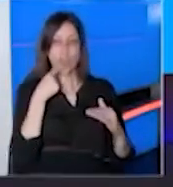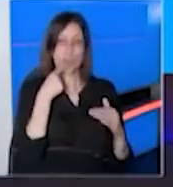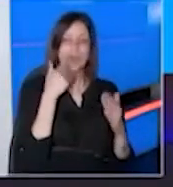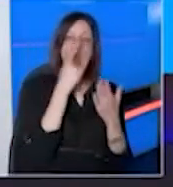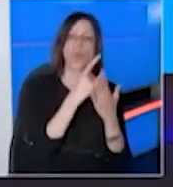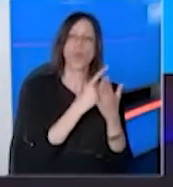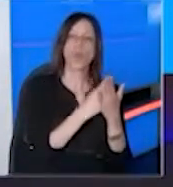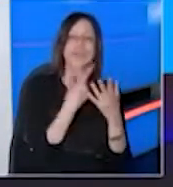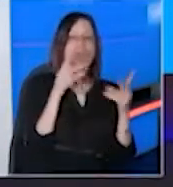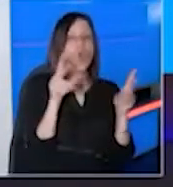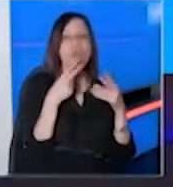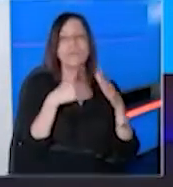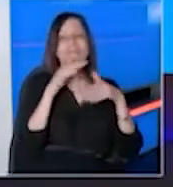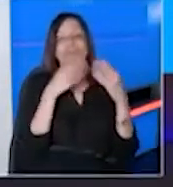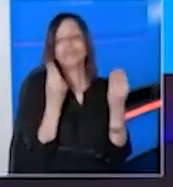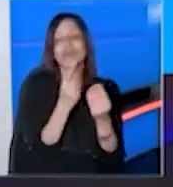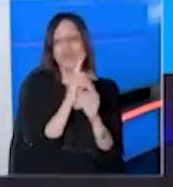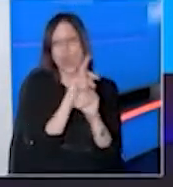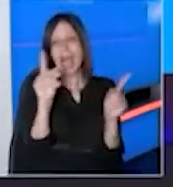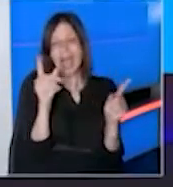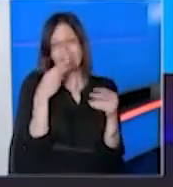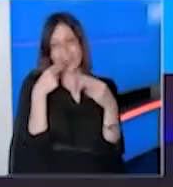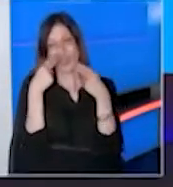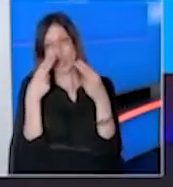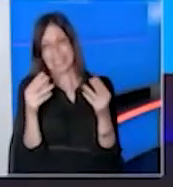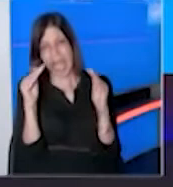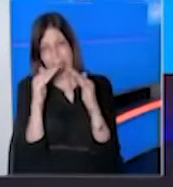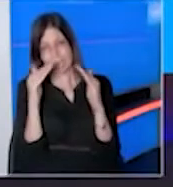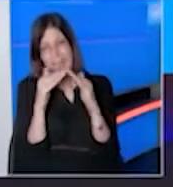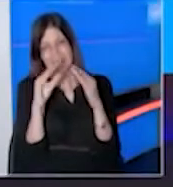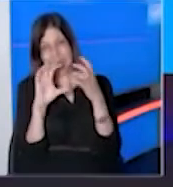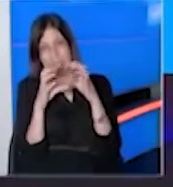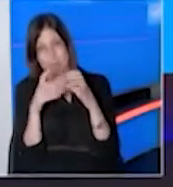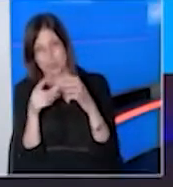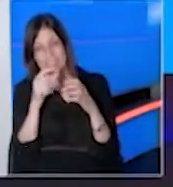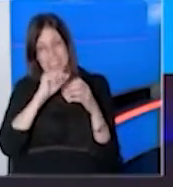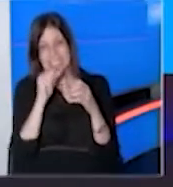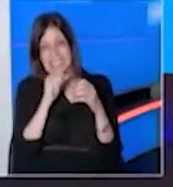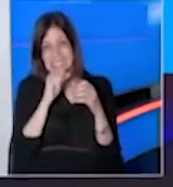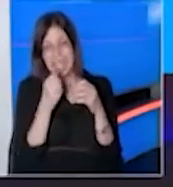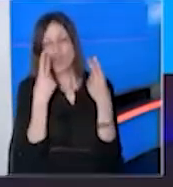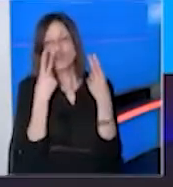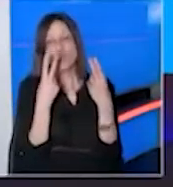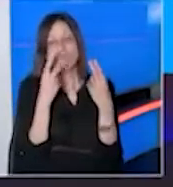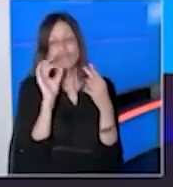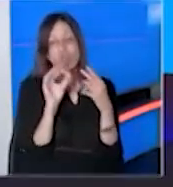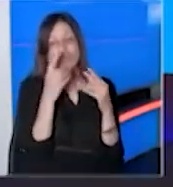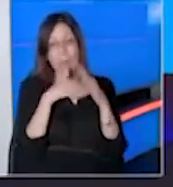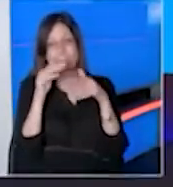מבחינה חוקית אנחנו לא יכולים לבנות משהו אחר. ואז התוצאה, שהבית הקיבוצי, השווי ערך שלו, שאתה בונה